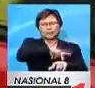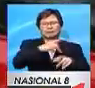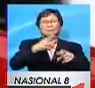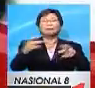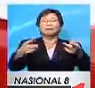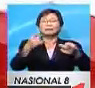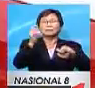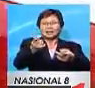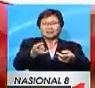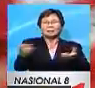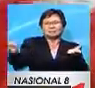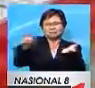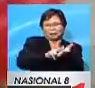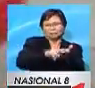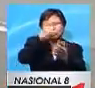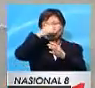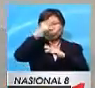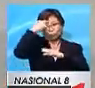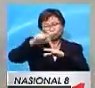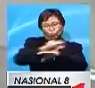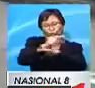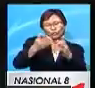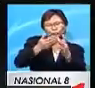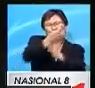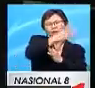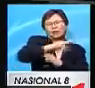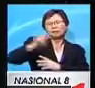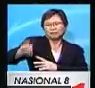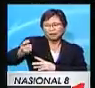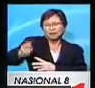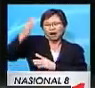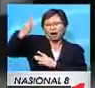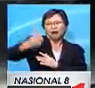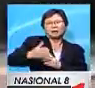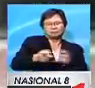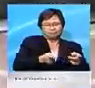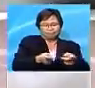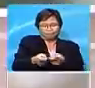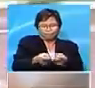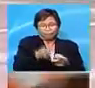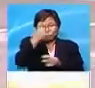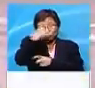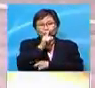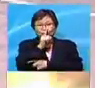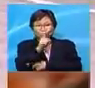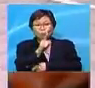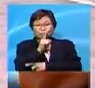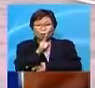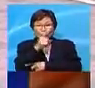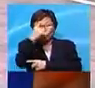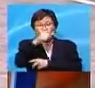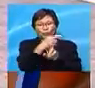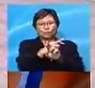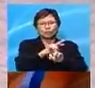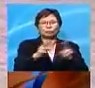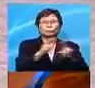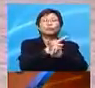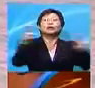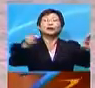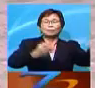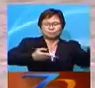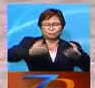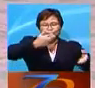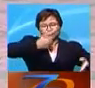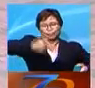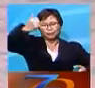berdaftar untuk menggunakan aplikasi itu dan teksi mereka diselenggara bagi membolehkan Mereka menyediakan perkhidmatan